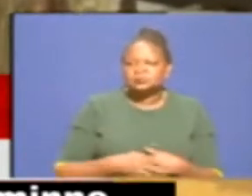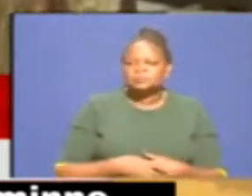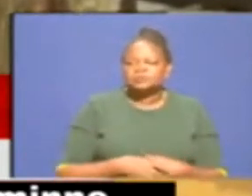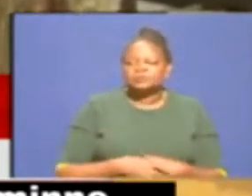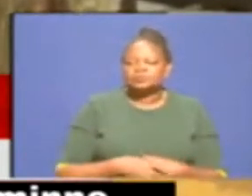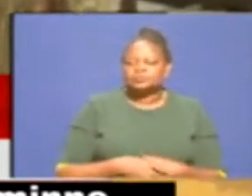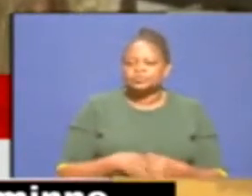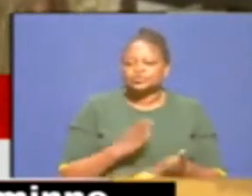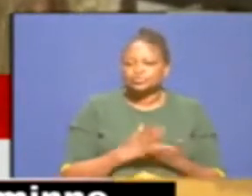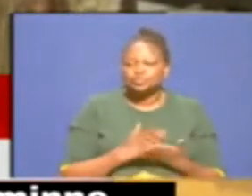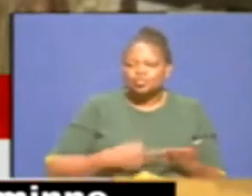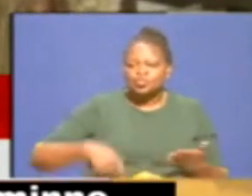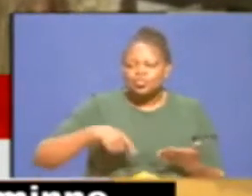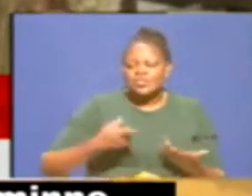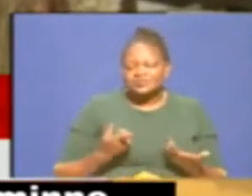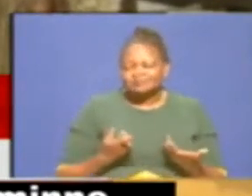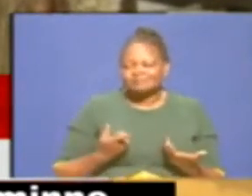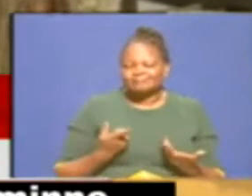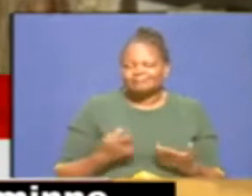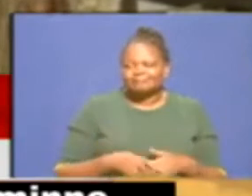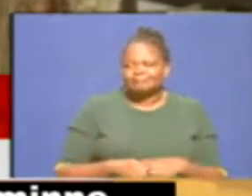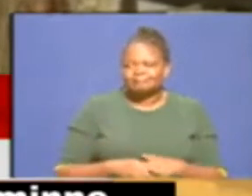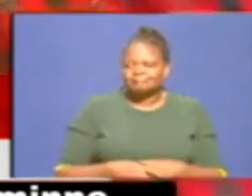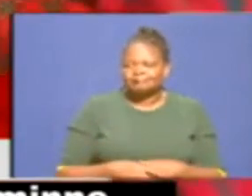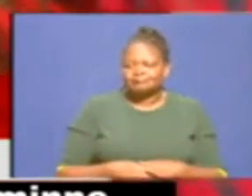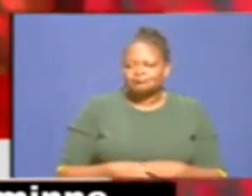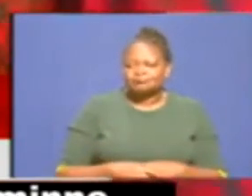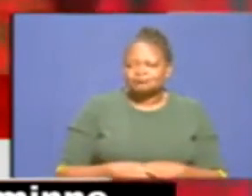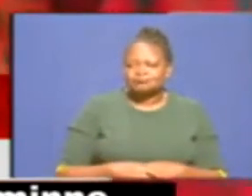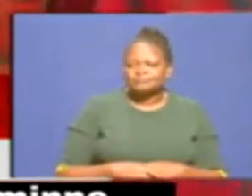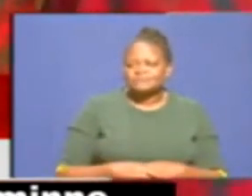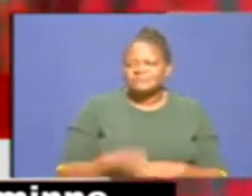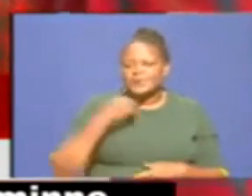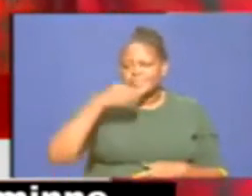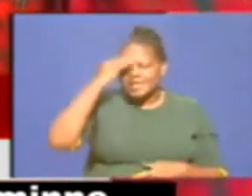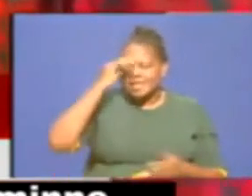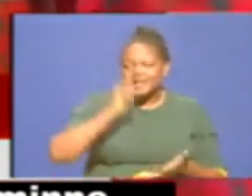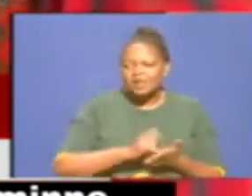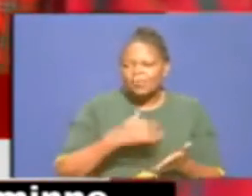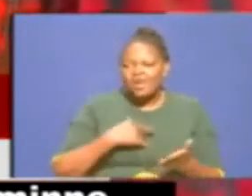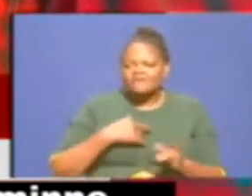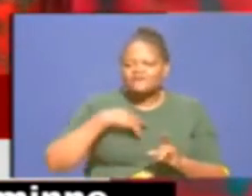tunaonekana tukifanya preemption ya kwamba kuna vita. Suleiman Nyeri, Kurunzi Mashinani.